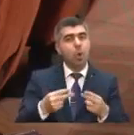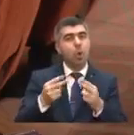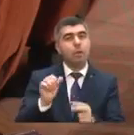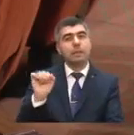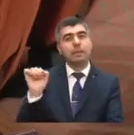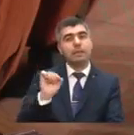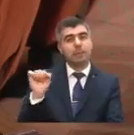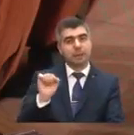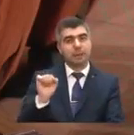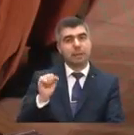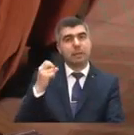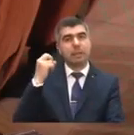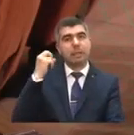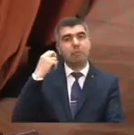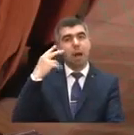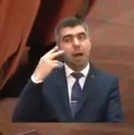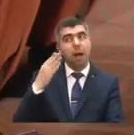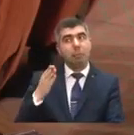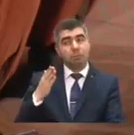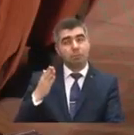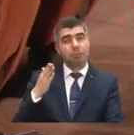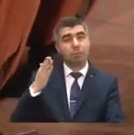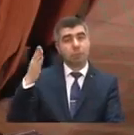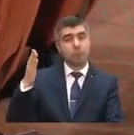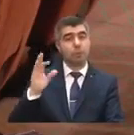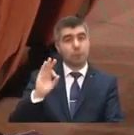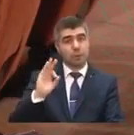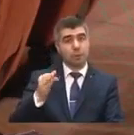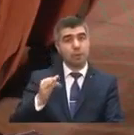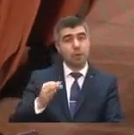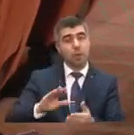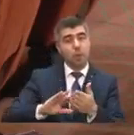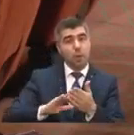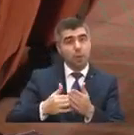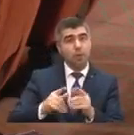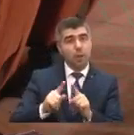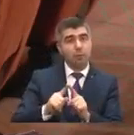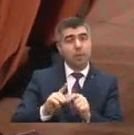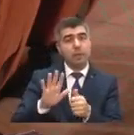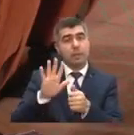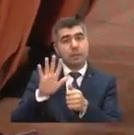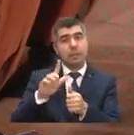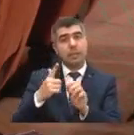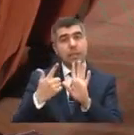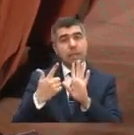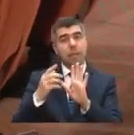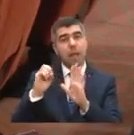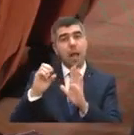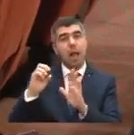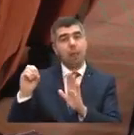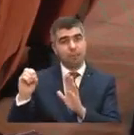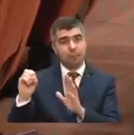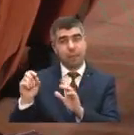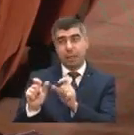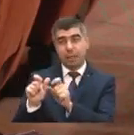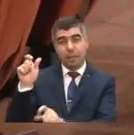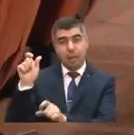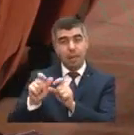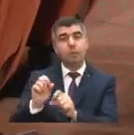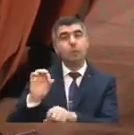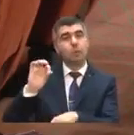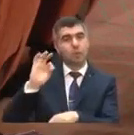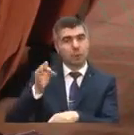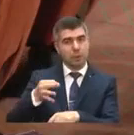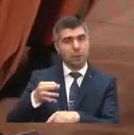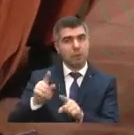بانه بالفعل مثل هذه المدن اللي هي تتبقى في الحجم ديال 60 70 80 الف مواطن، اليوم تنمشيو لها باش نديروا فيها مراكز